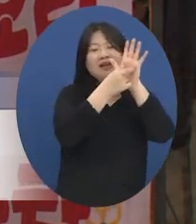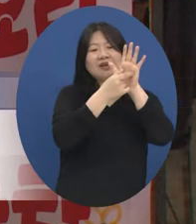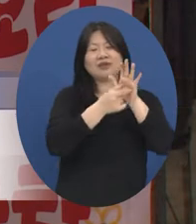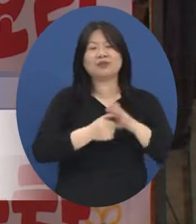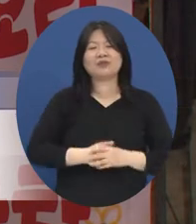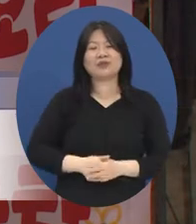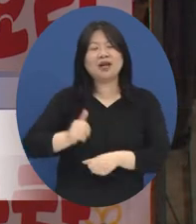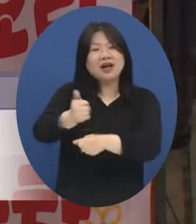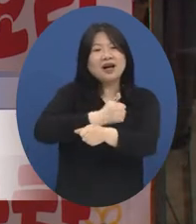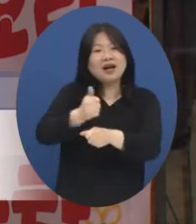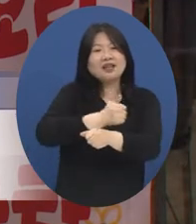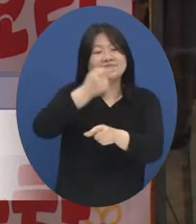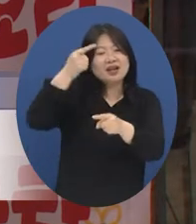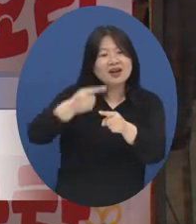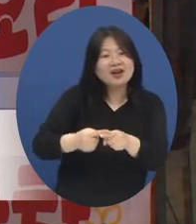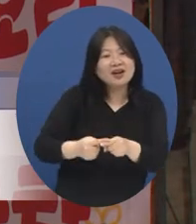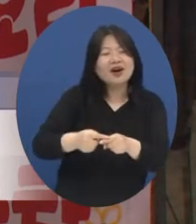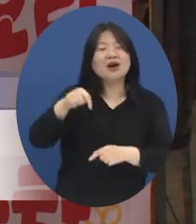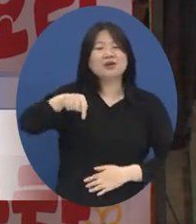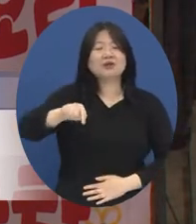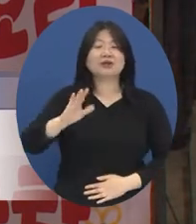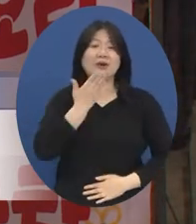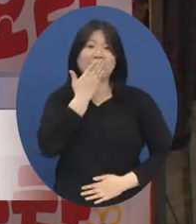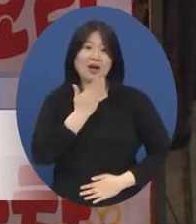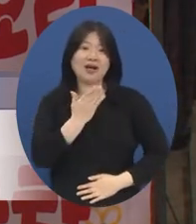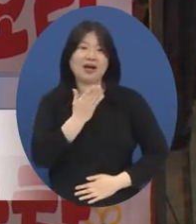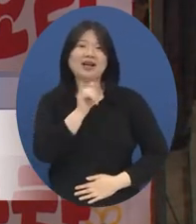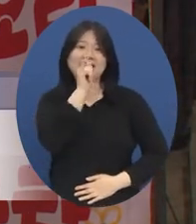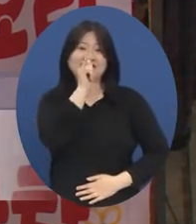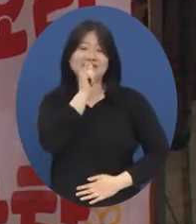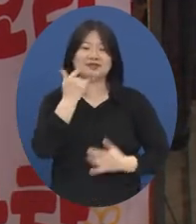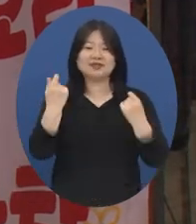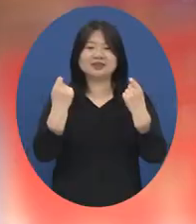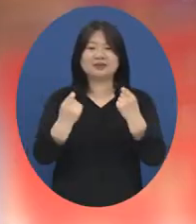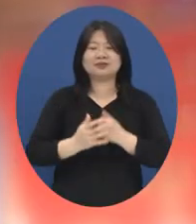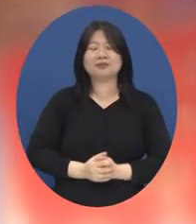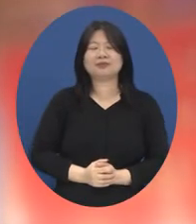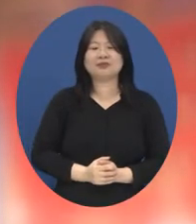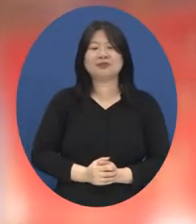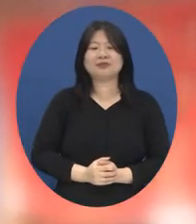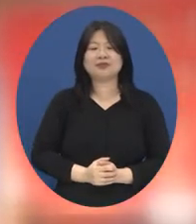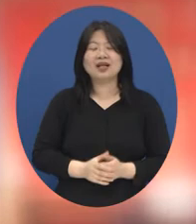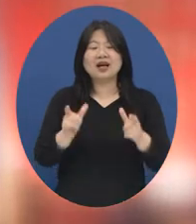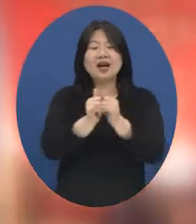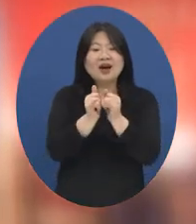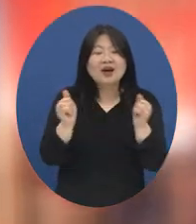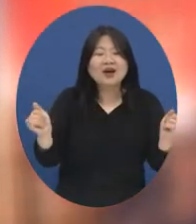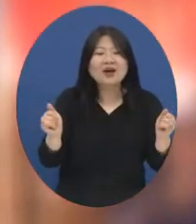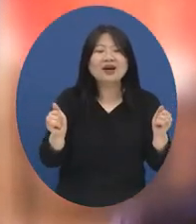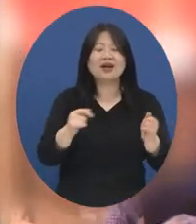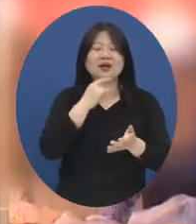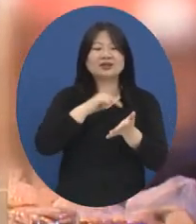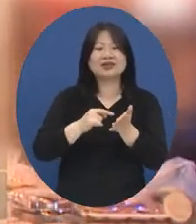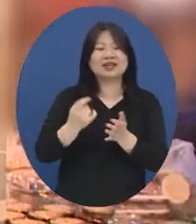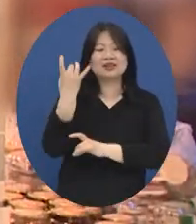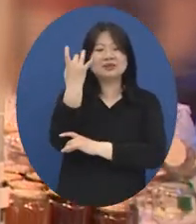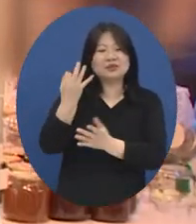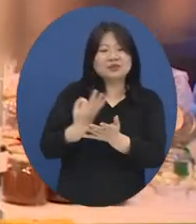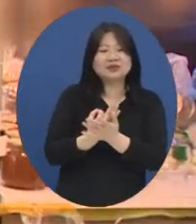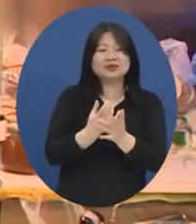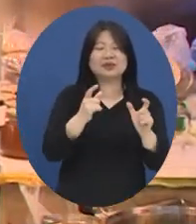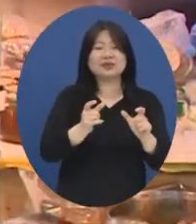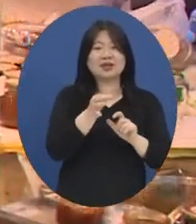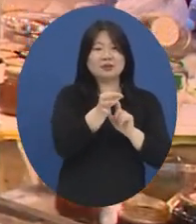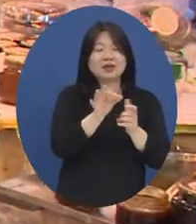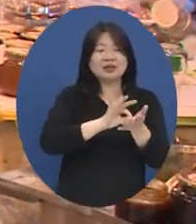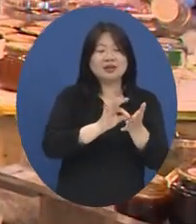그분들도 지나가시다가도 아 여기도 되는구나 하실 수 있을 거 아니에요. 시민들은 재난기본소득과 지역화폐